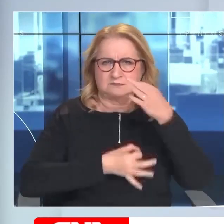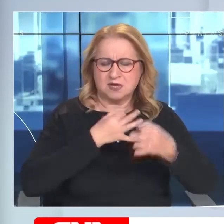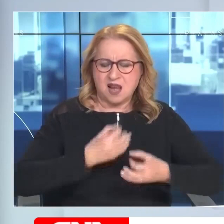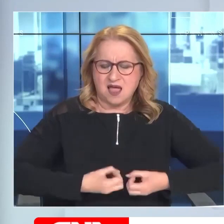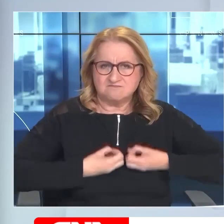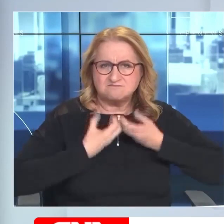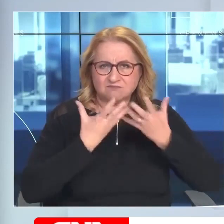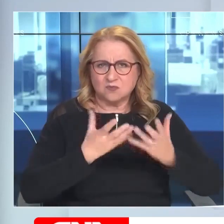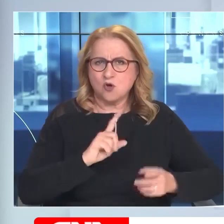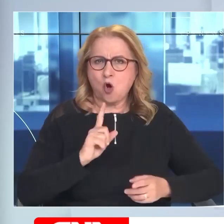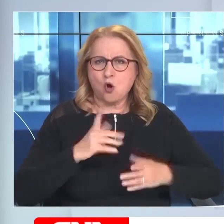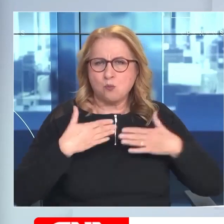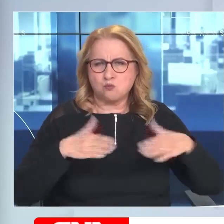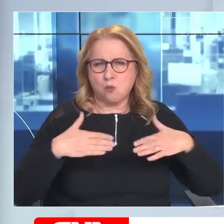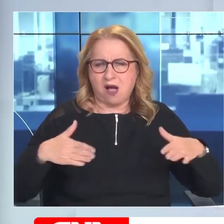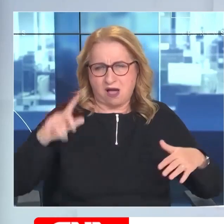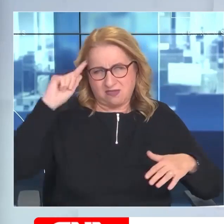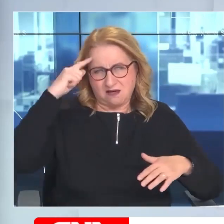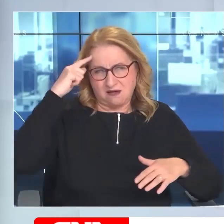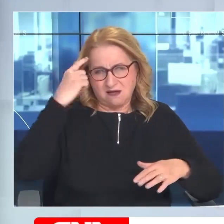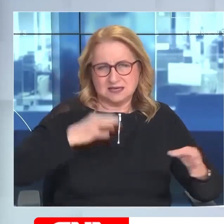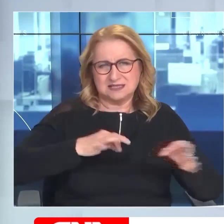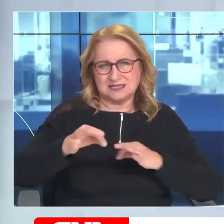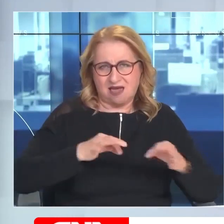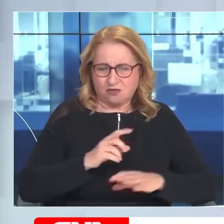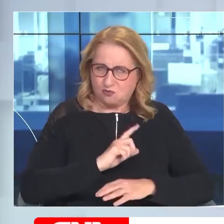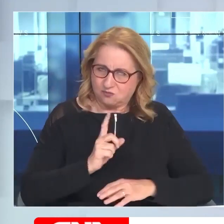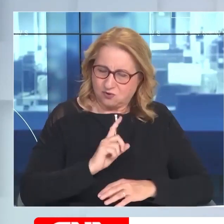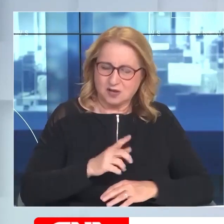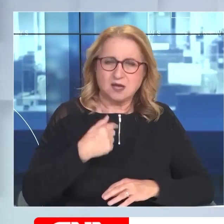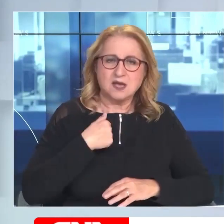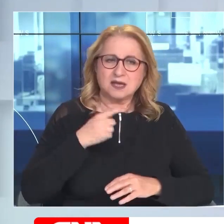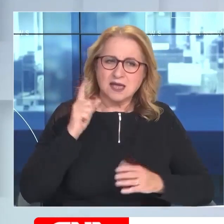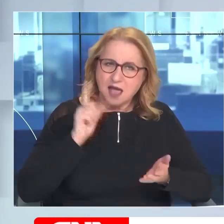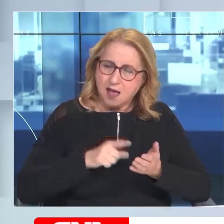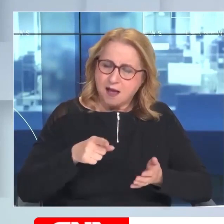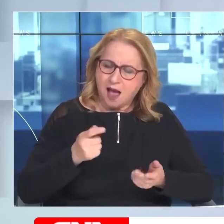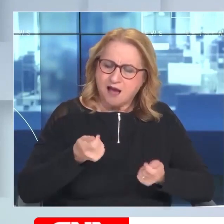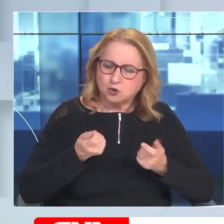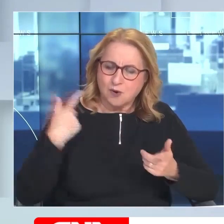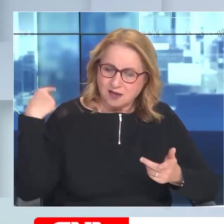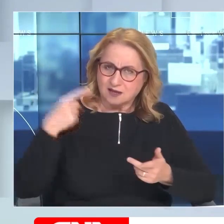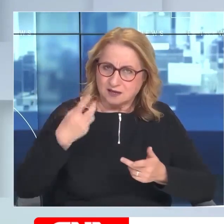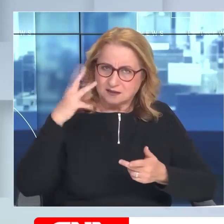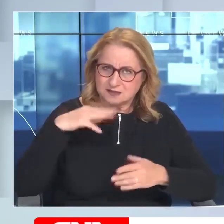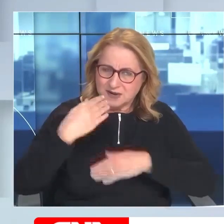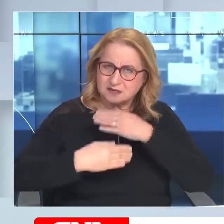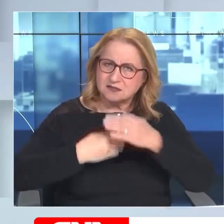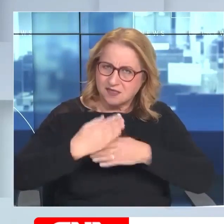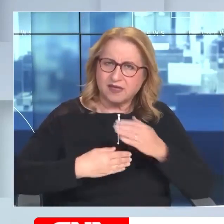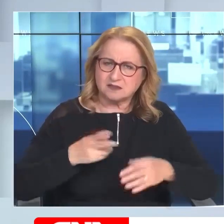πιστεύω τελικά ότι ήταν αναγκαία, γιατί νομίζω ότι όλοι πια αντιλαμβάνονται ότι ΠΑΣΟΚ και